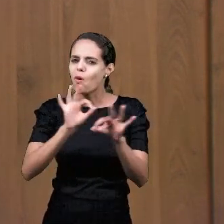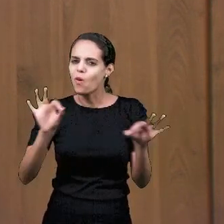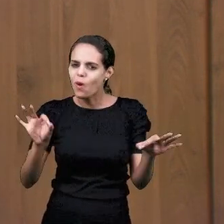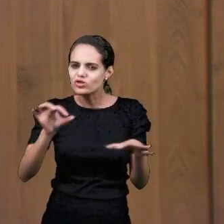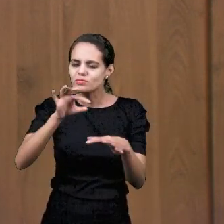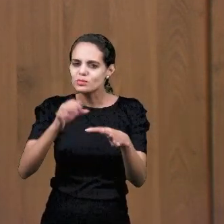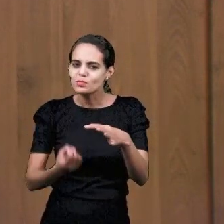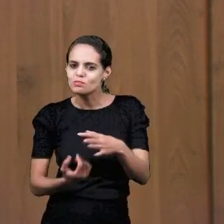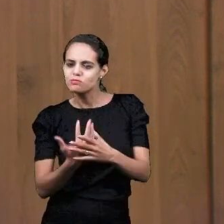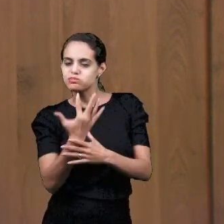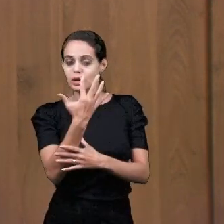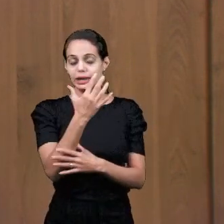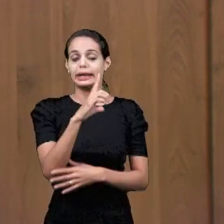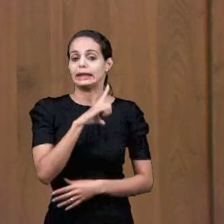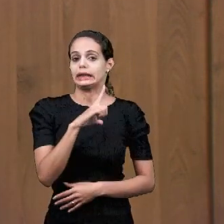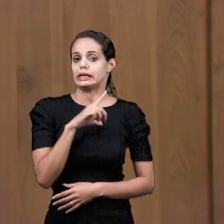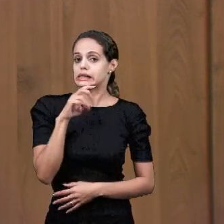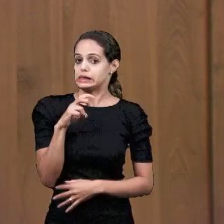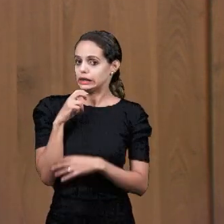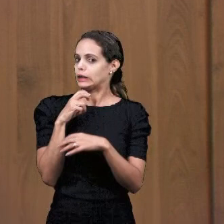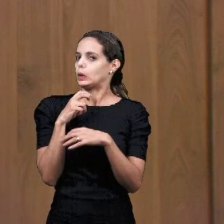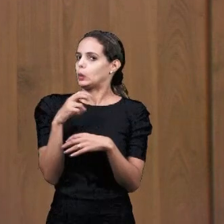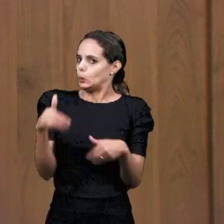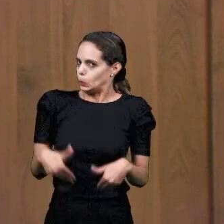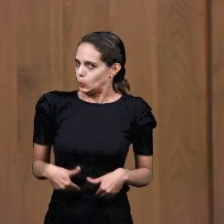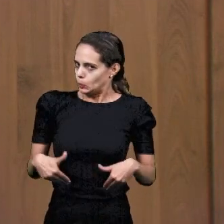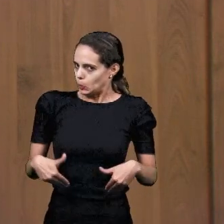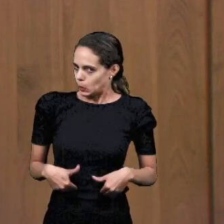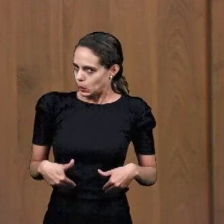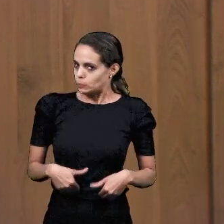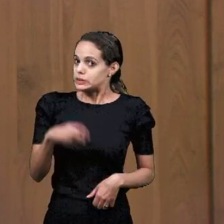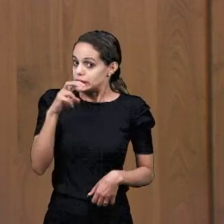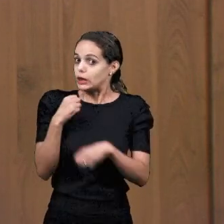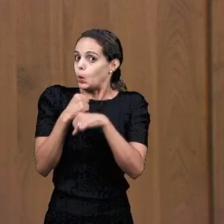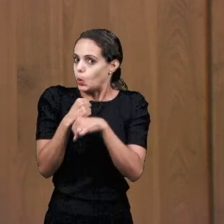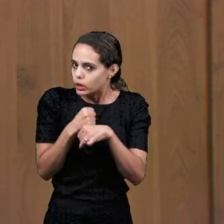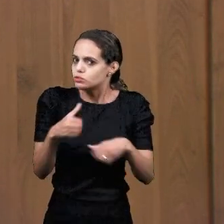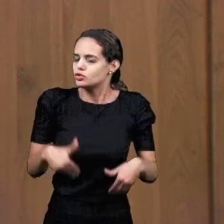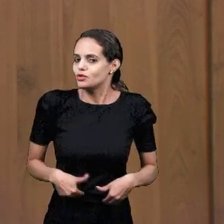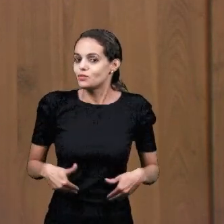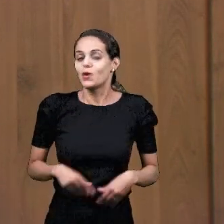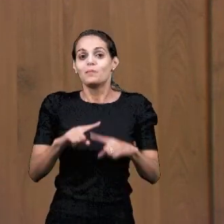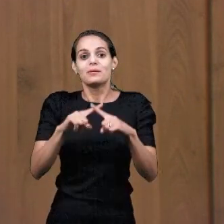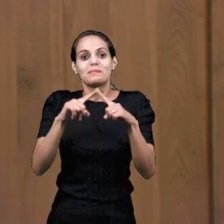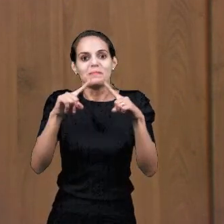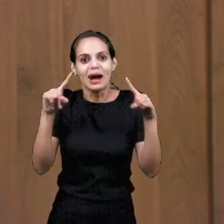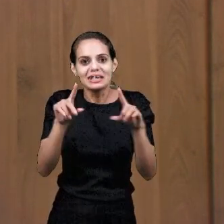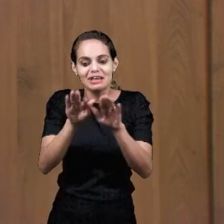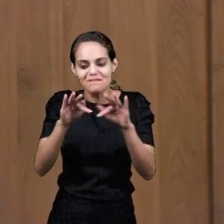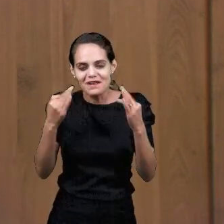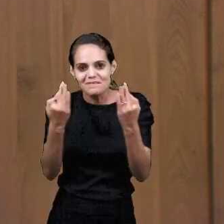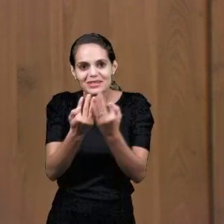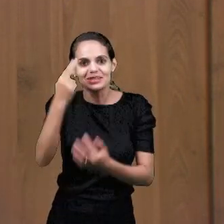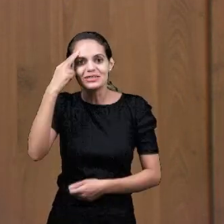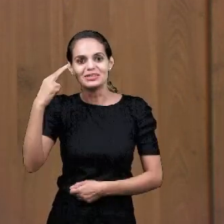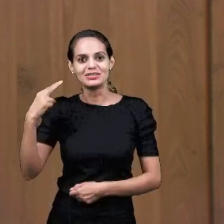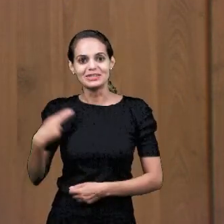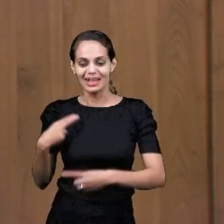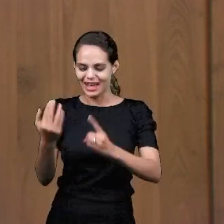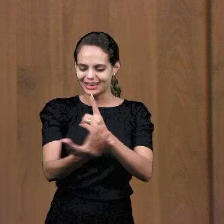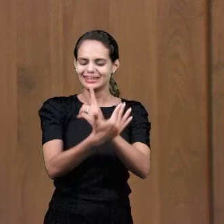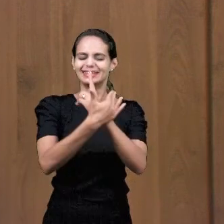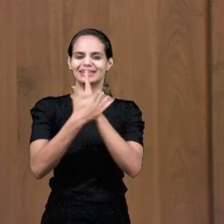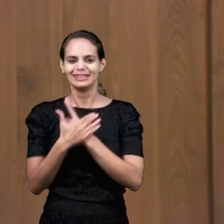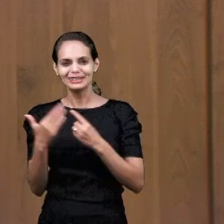famille de Joseph était protégée. Gloire à Dieu. Parce que Dieu a fait de cette manière-là. Joseph